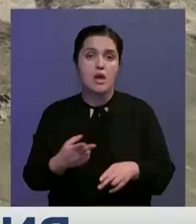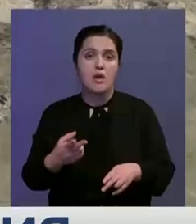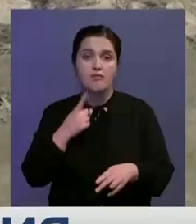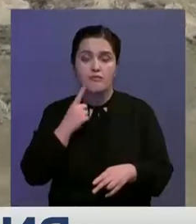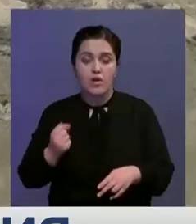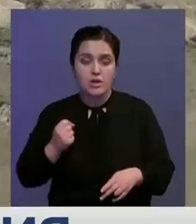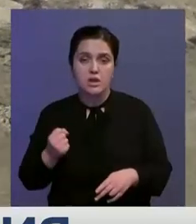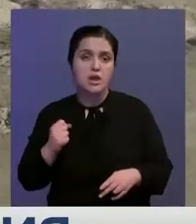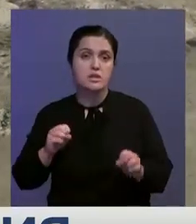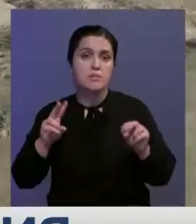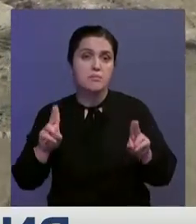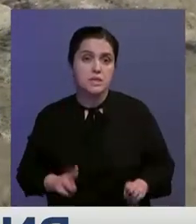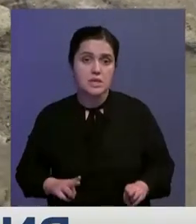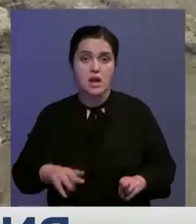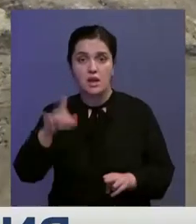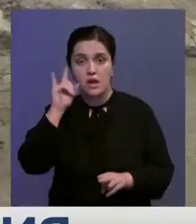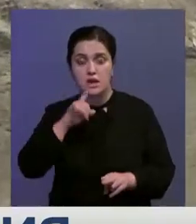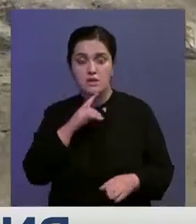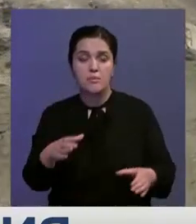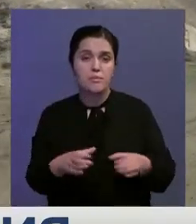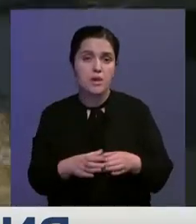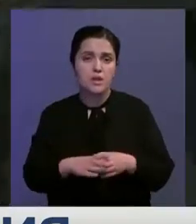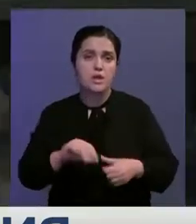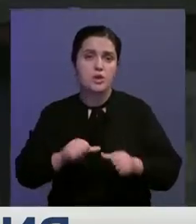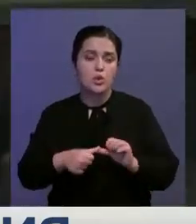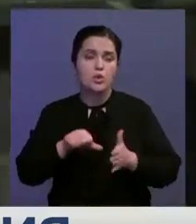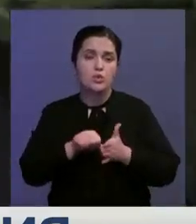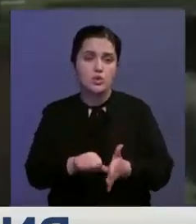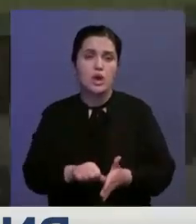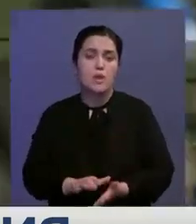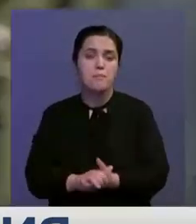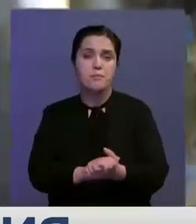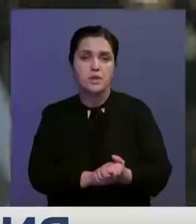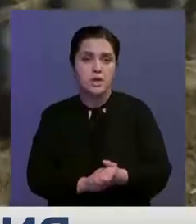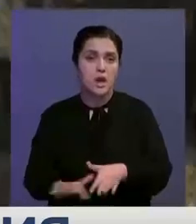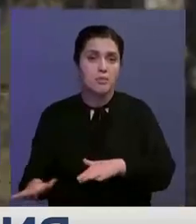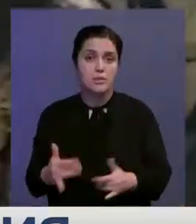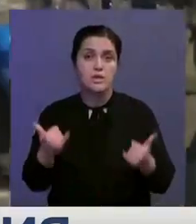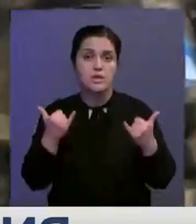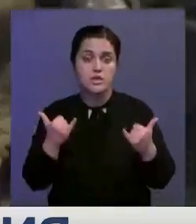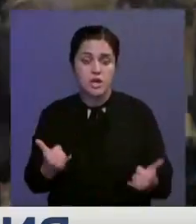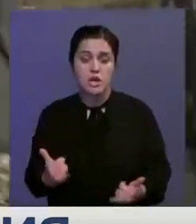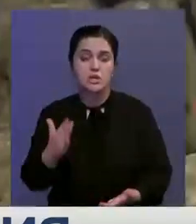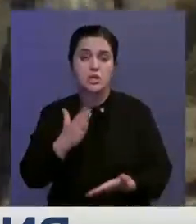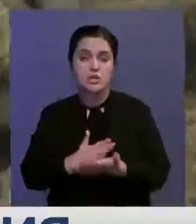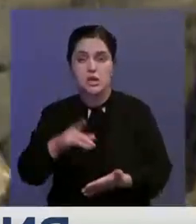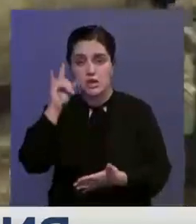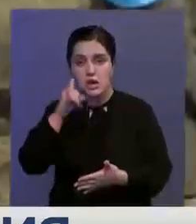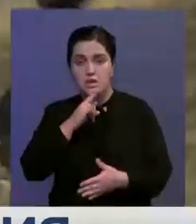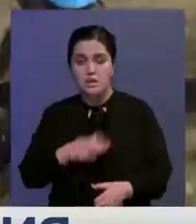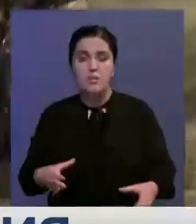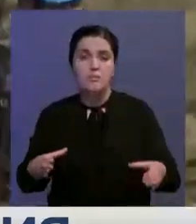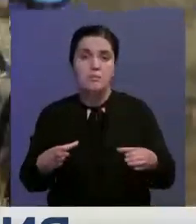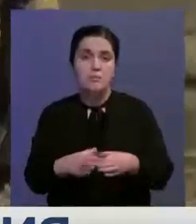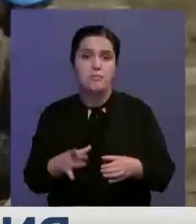организован специализированный Казбат, который стал принимать регулярное участие в мирных операциях. Теперь же в стране действует Казполк, подготовленный